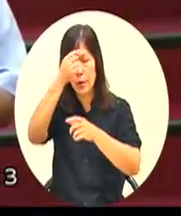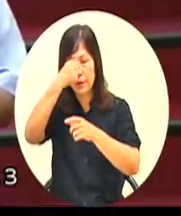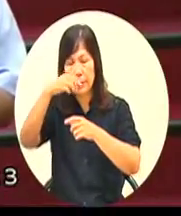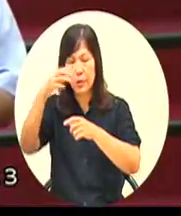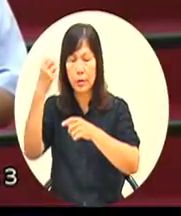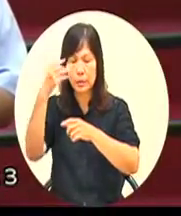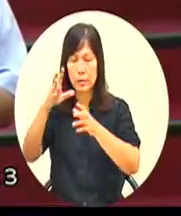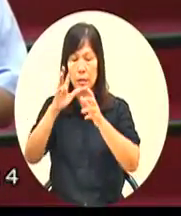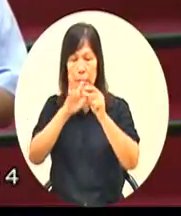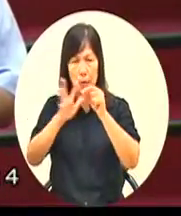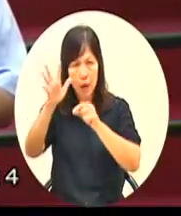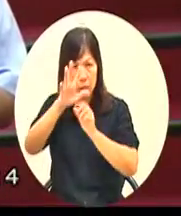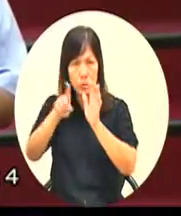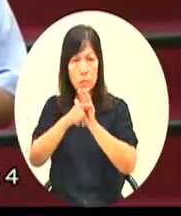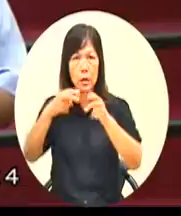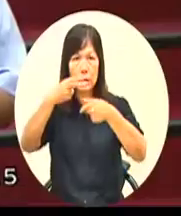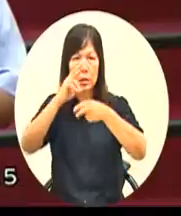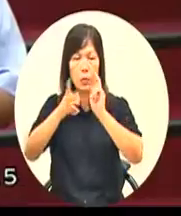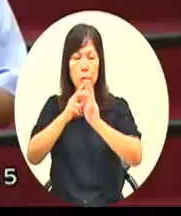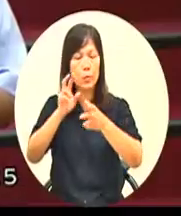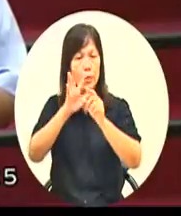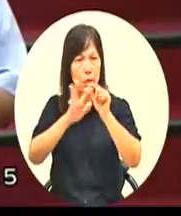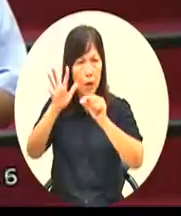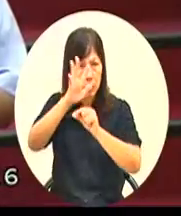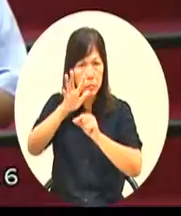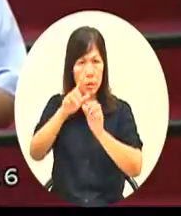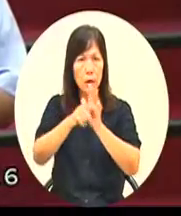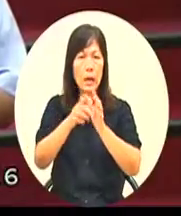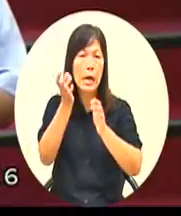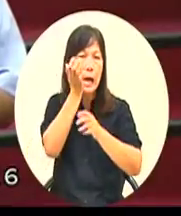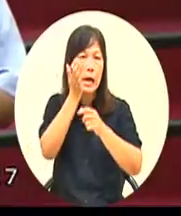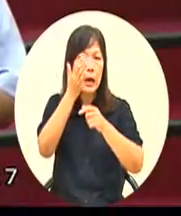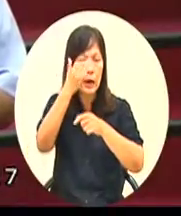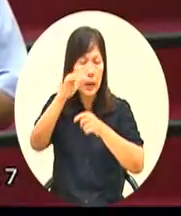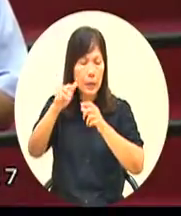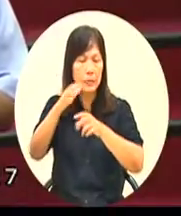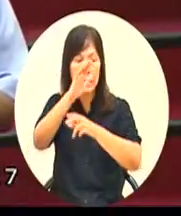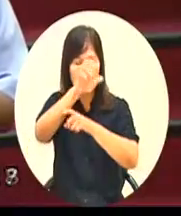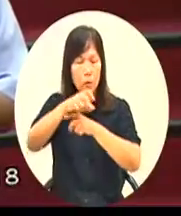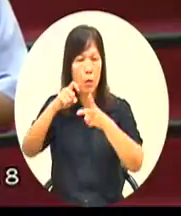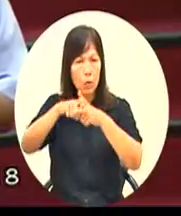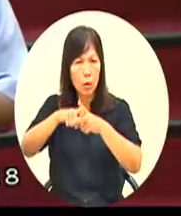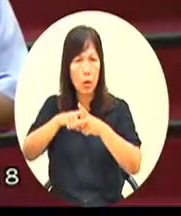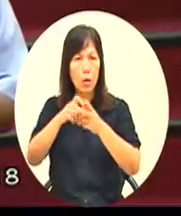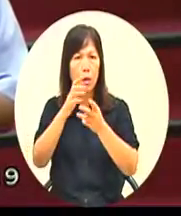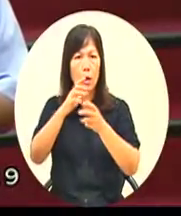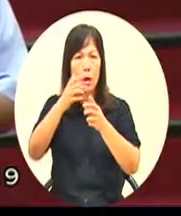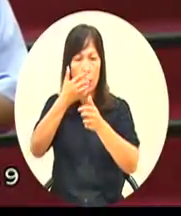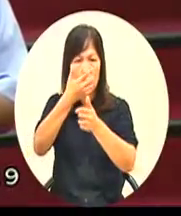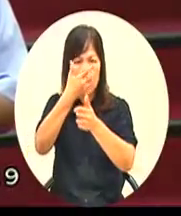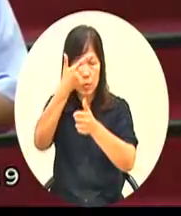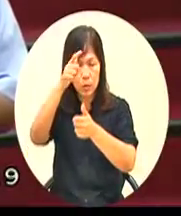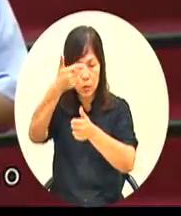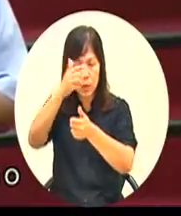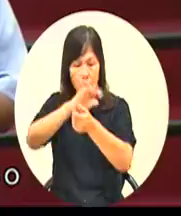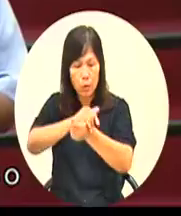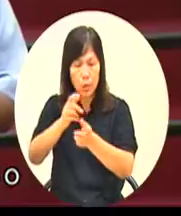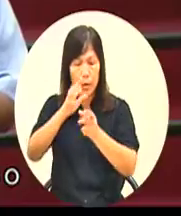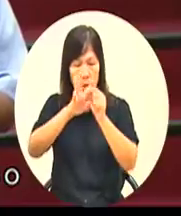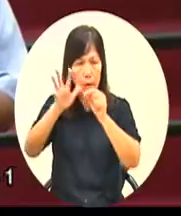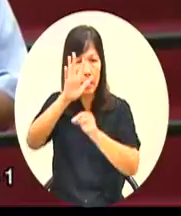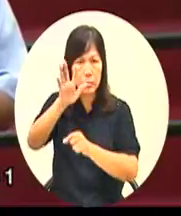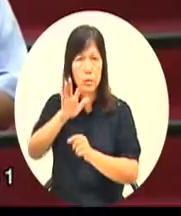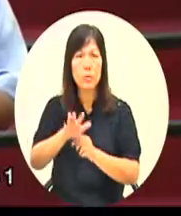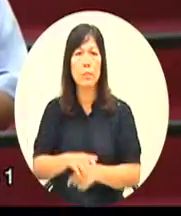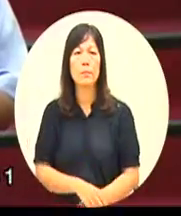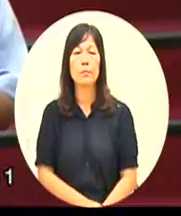高中、仁武高中、冈山农工、六龟高中，